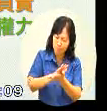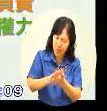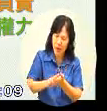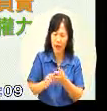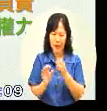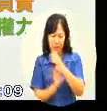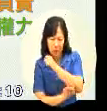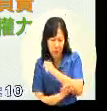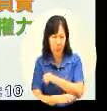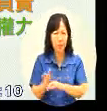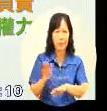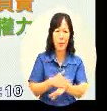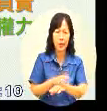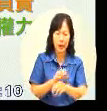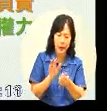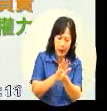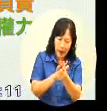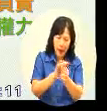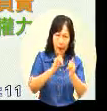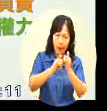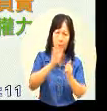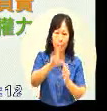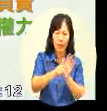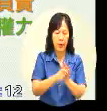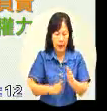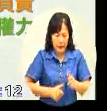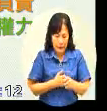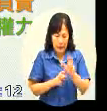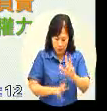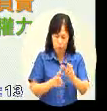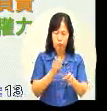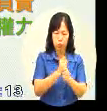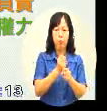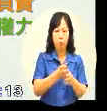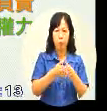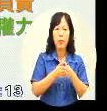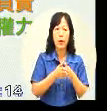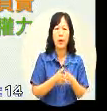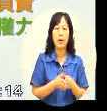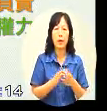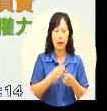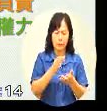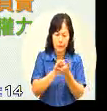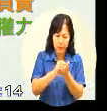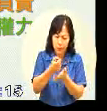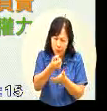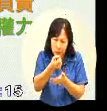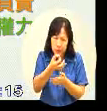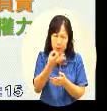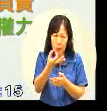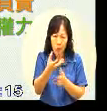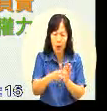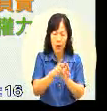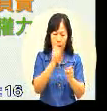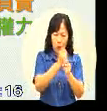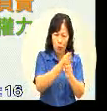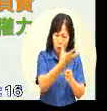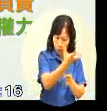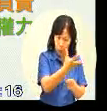爱乡土。换句话说，我们应该落实我们的价值，花越少的钱做越多的